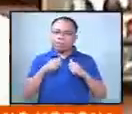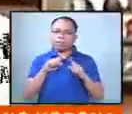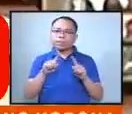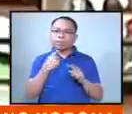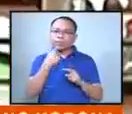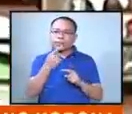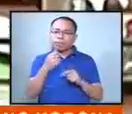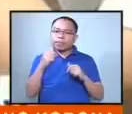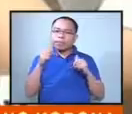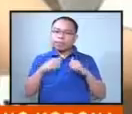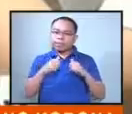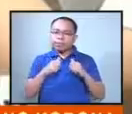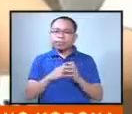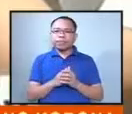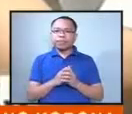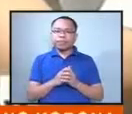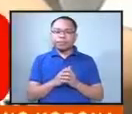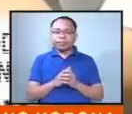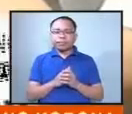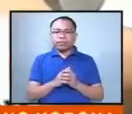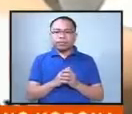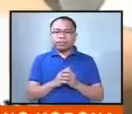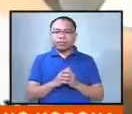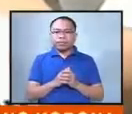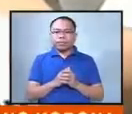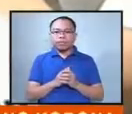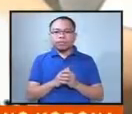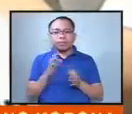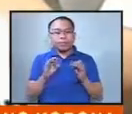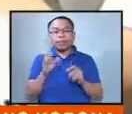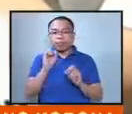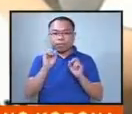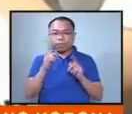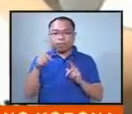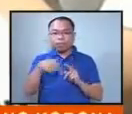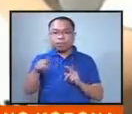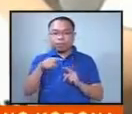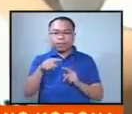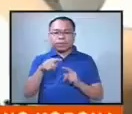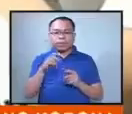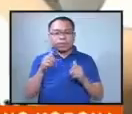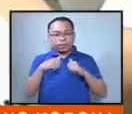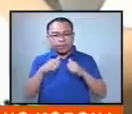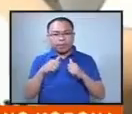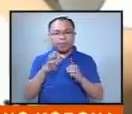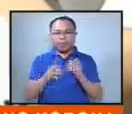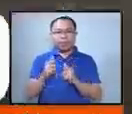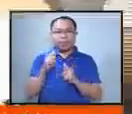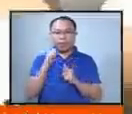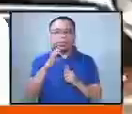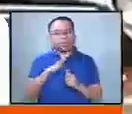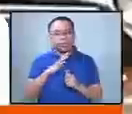yung kontrata on his own. Take it or leave it. Kung okay sa inyo itong kontrata na to, di mag-bid kayo. Kung ayaw nyo, di